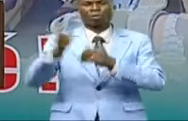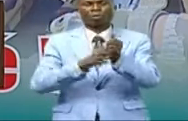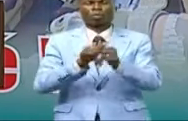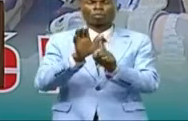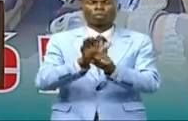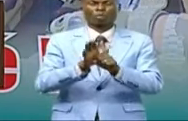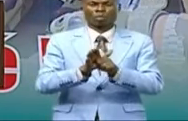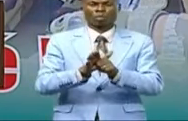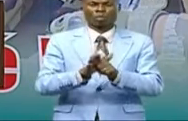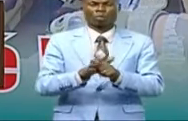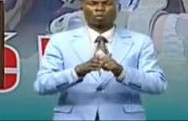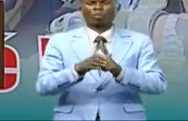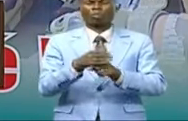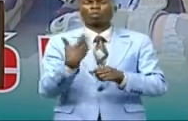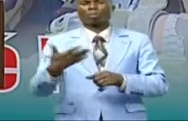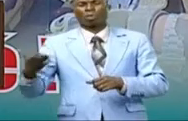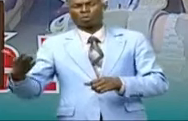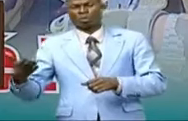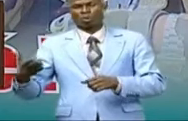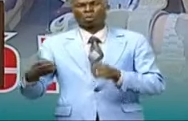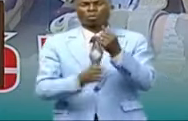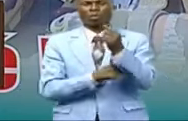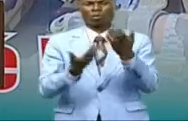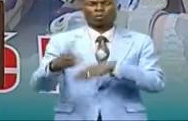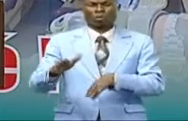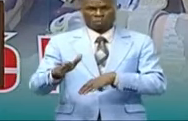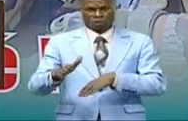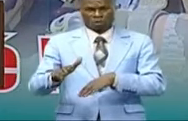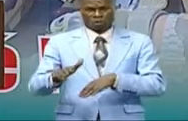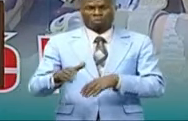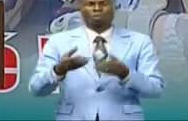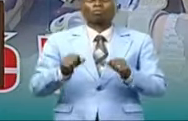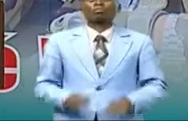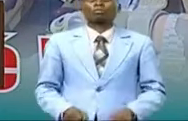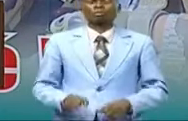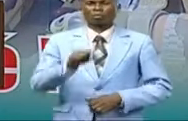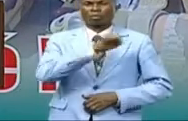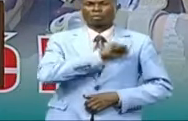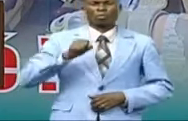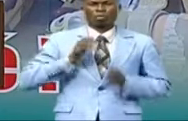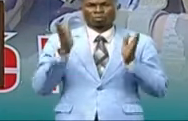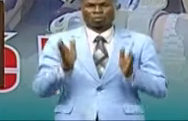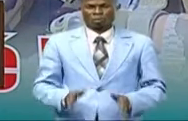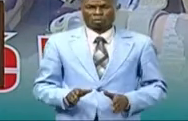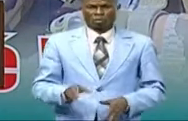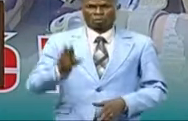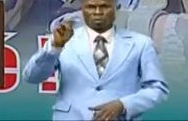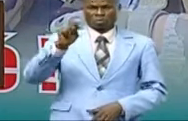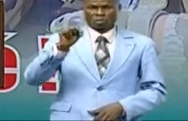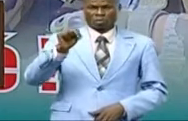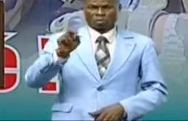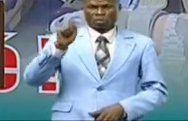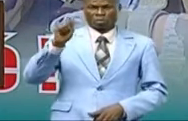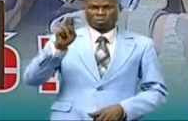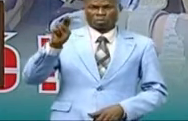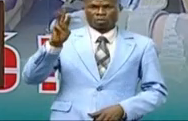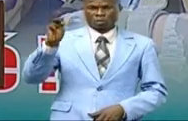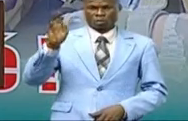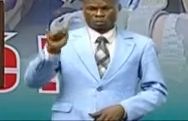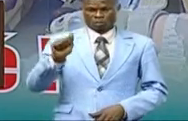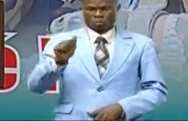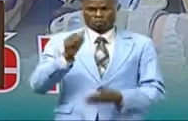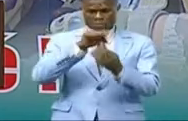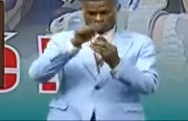plusieurs dégâts humains et matériels, notamment le décès du sénateur Florine Toumba, compté parmi les